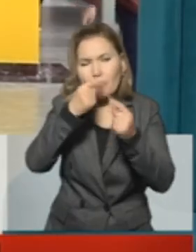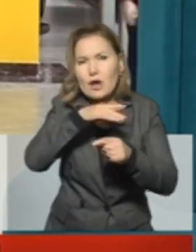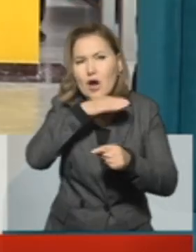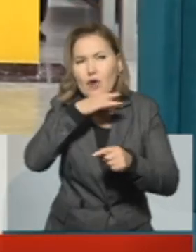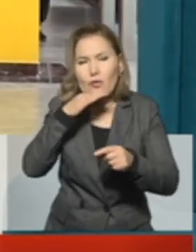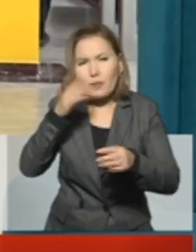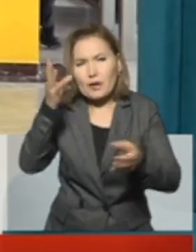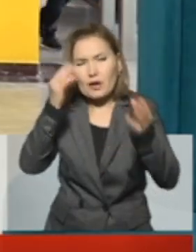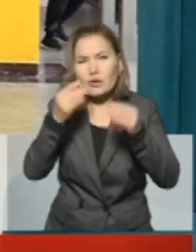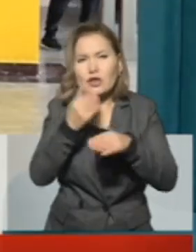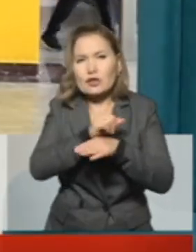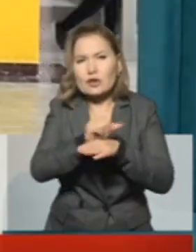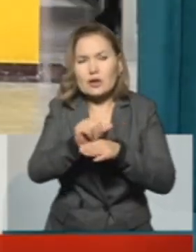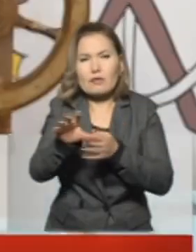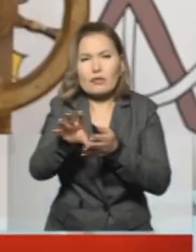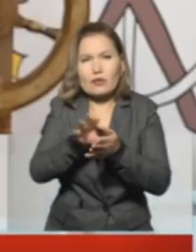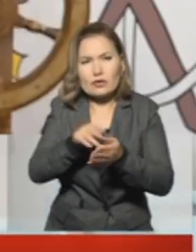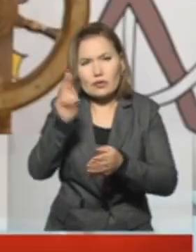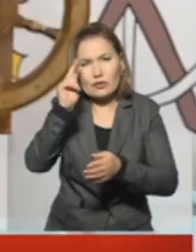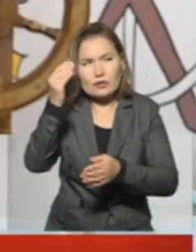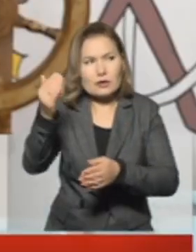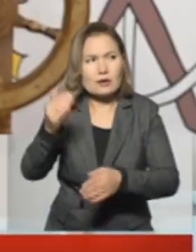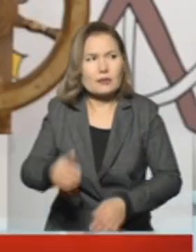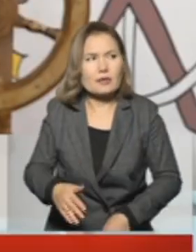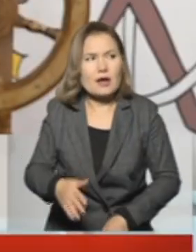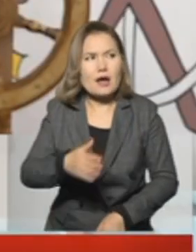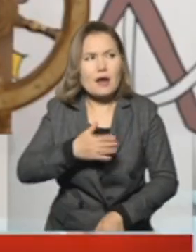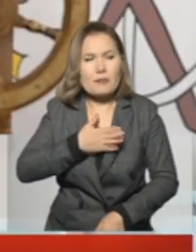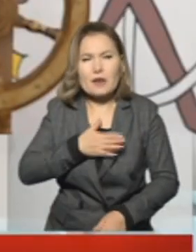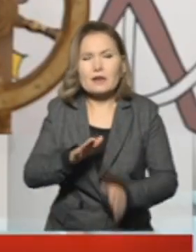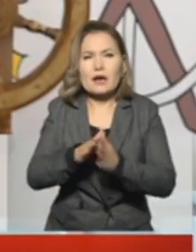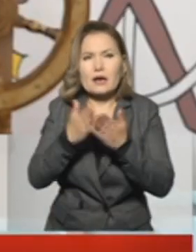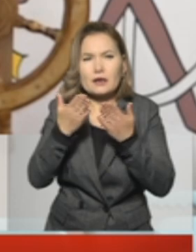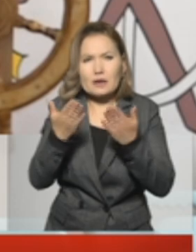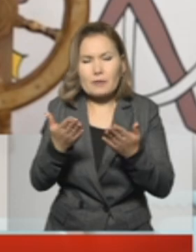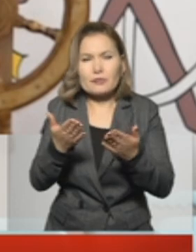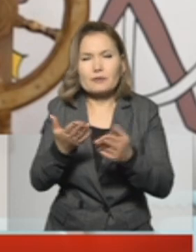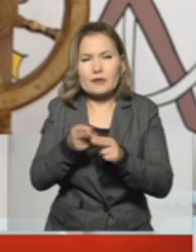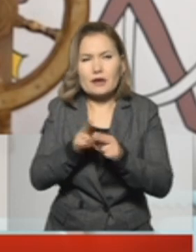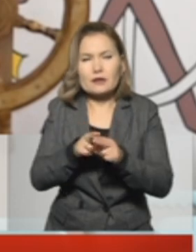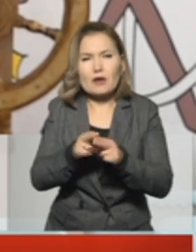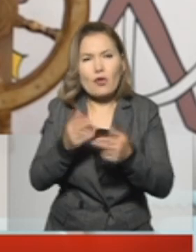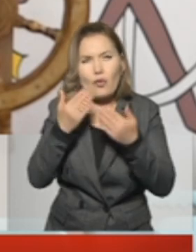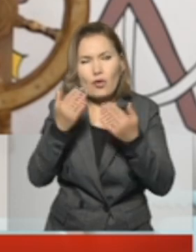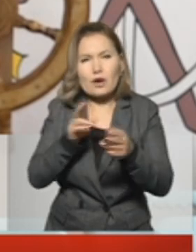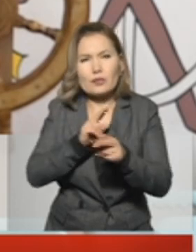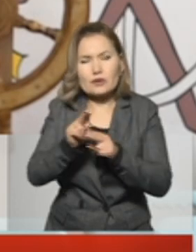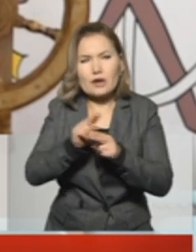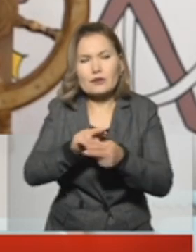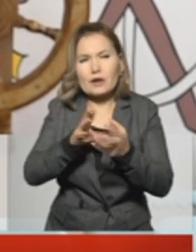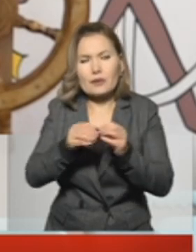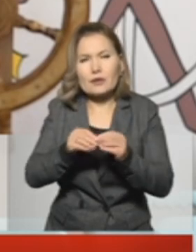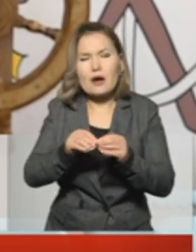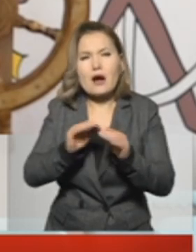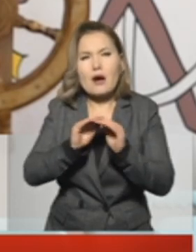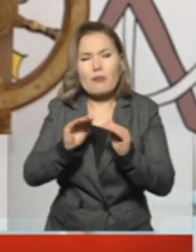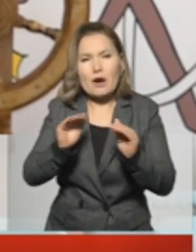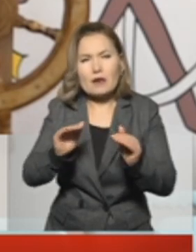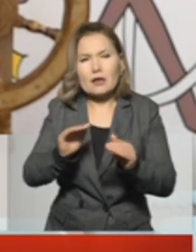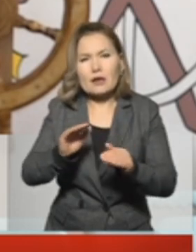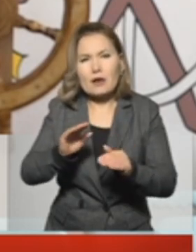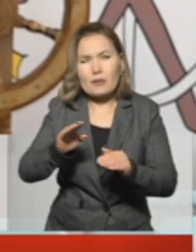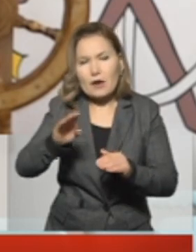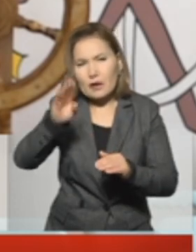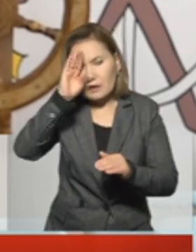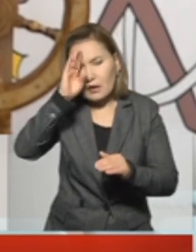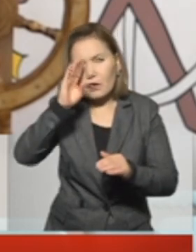және шетелдік тәжірибеге сүйенеді. Мен көбінесе кітаппен шұғылданамын да. Балалар жаңағыдай кідіріп, тоқтап, бір дүниелерден